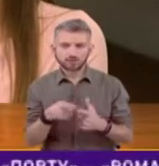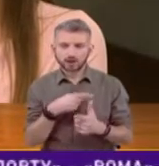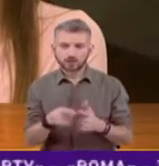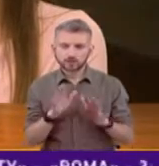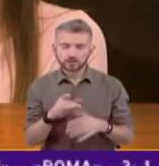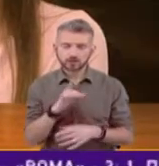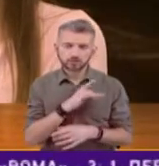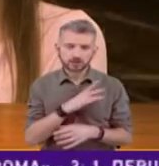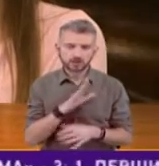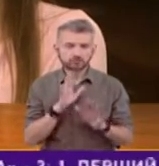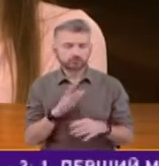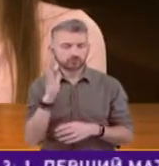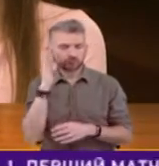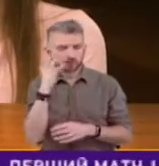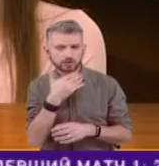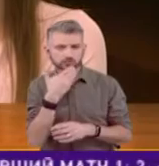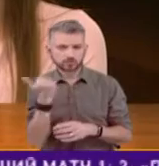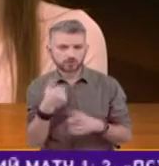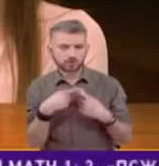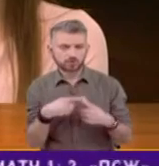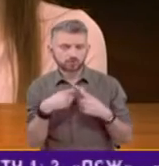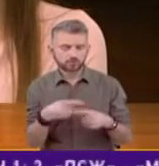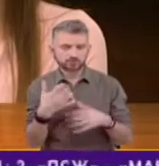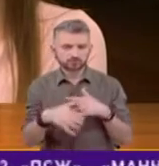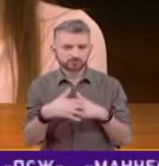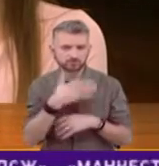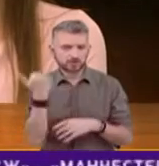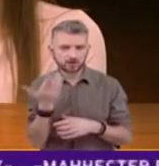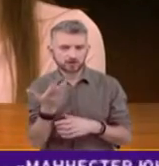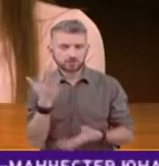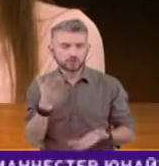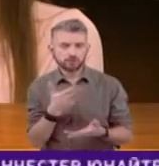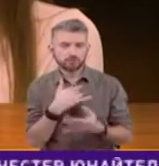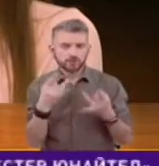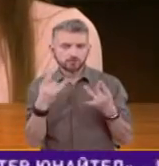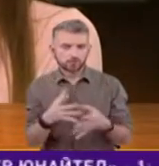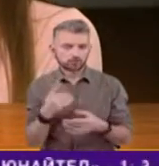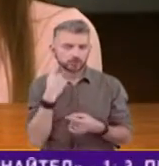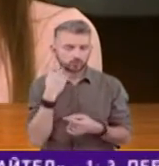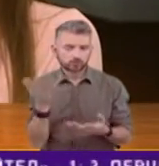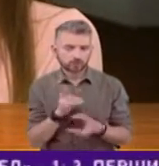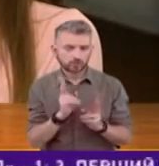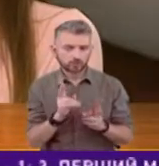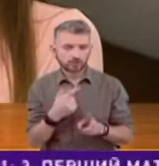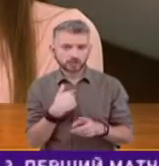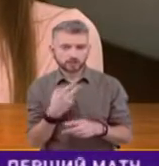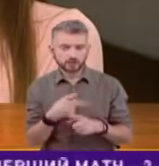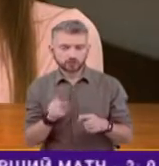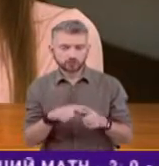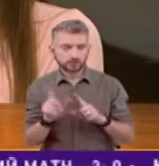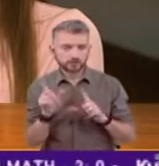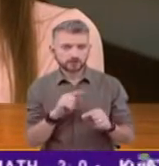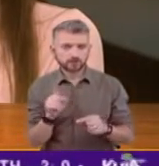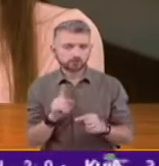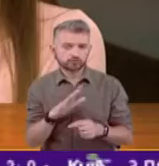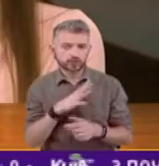біле, або виключно чорне, що немає, що є ще перехідний період, де, можливо, ми просто десь не почули кого. Я от для цього і їздив, щоб скласти